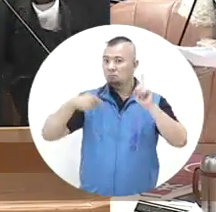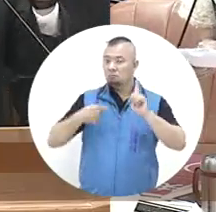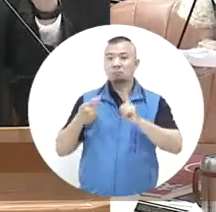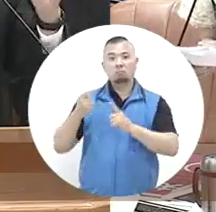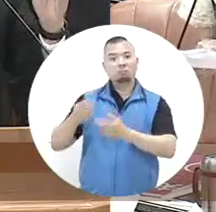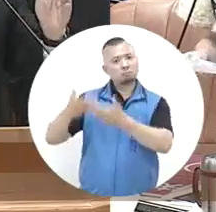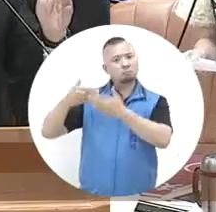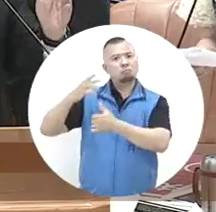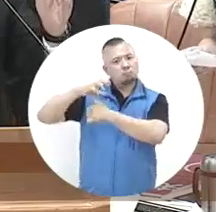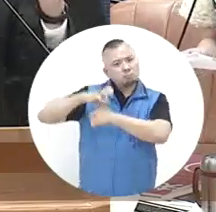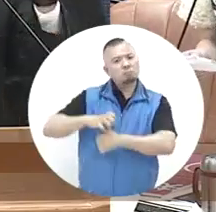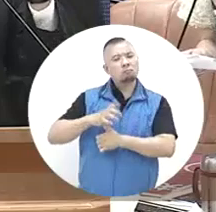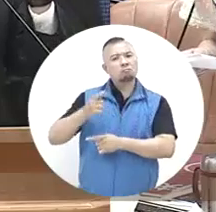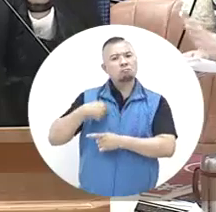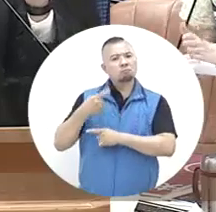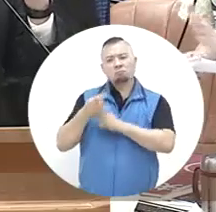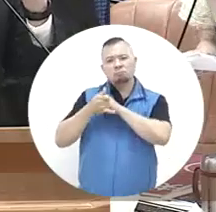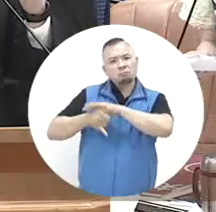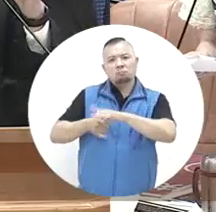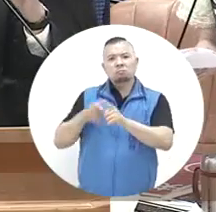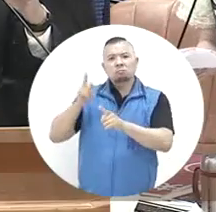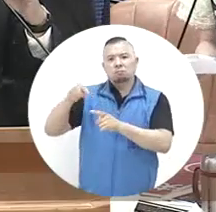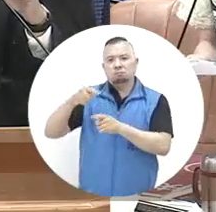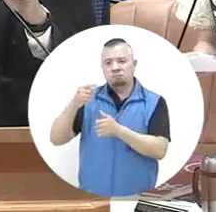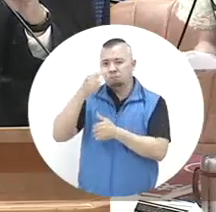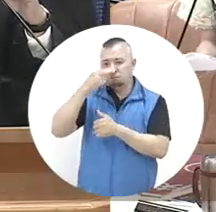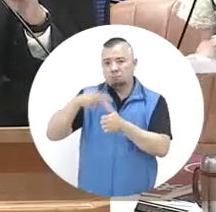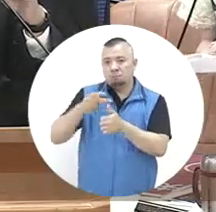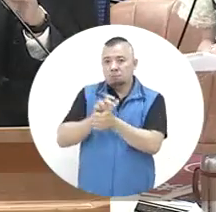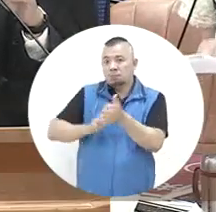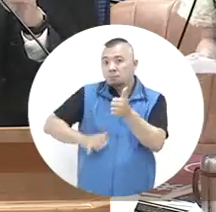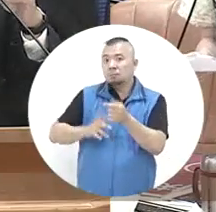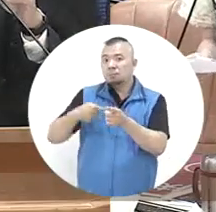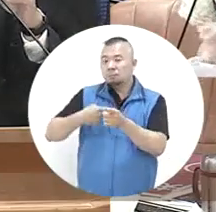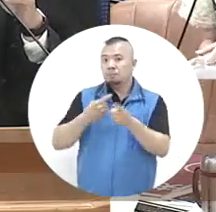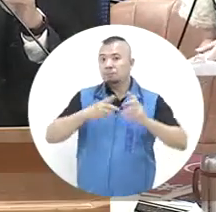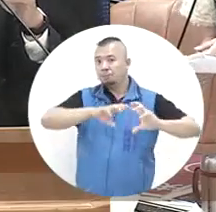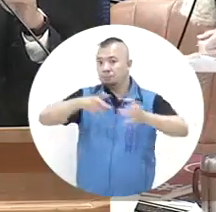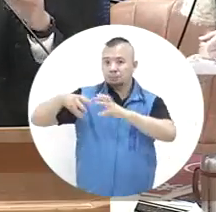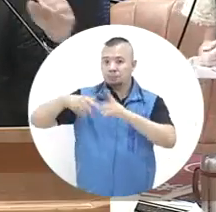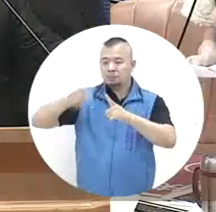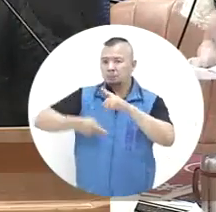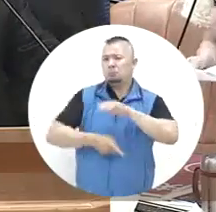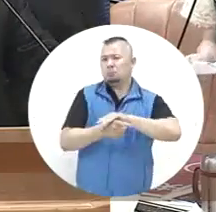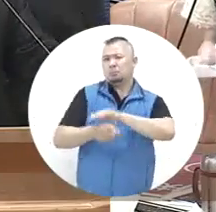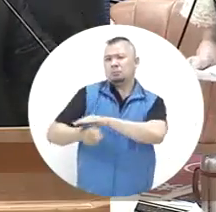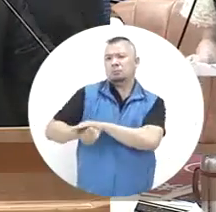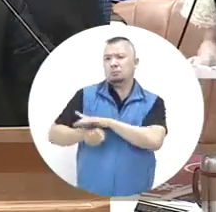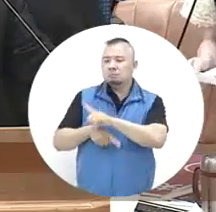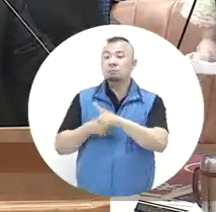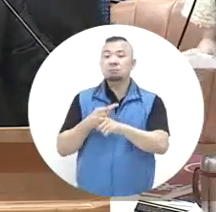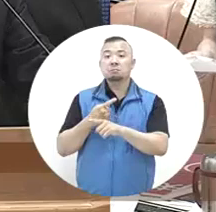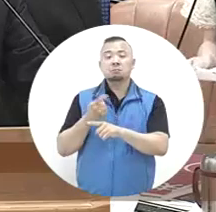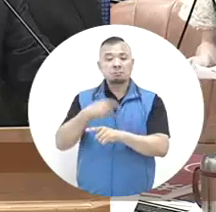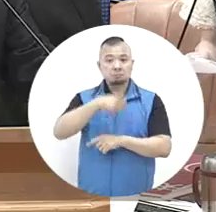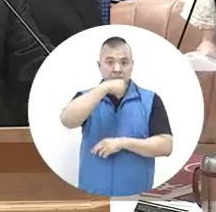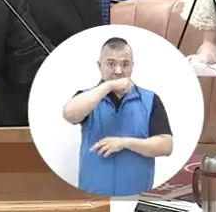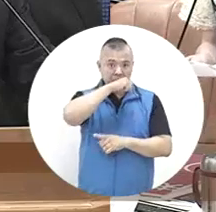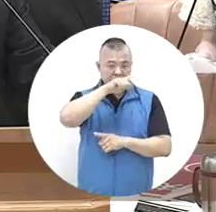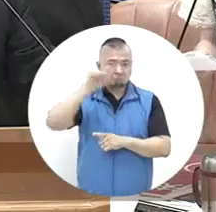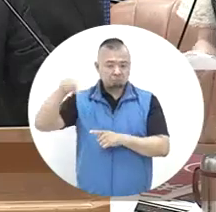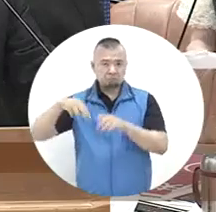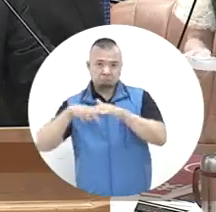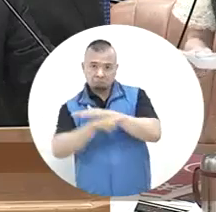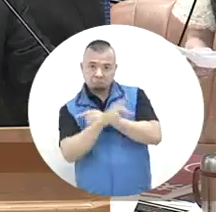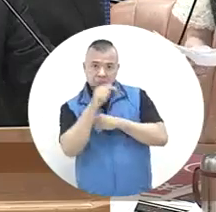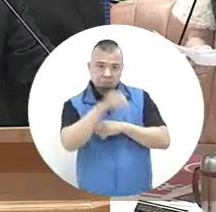该要全部的。 我跟议员报告一下， 它造成我们这么多面对国际上犯罪，有可能造成台湾治安上漏洞的危